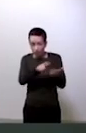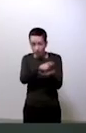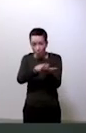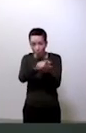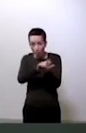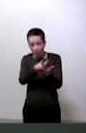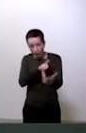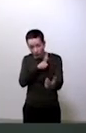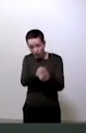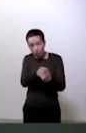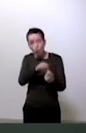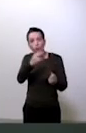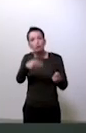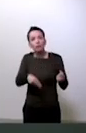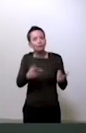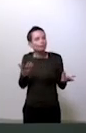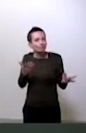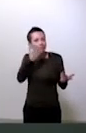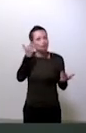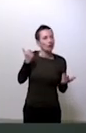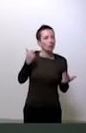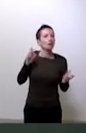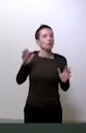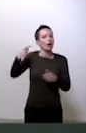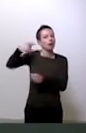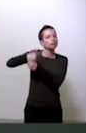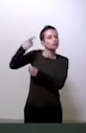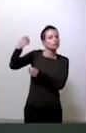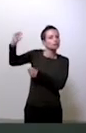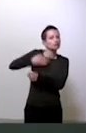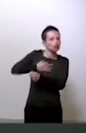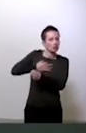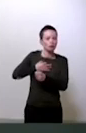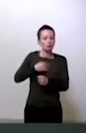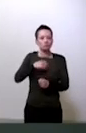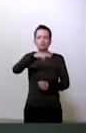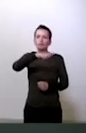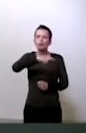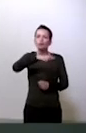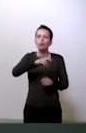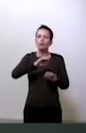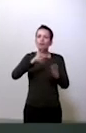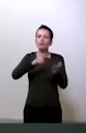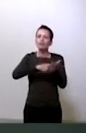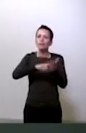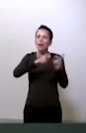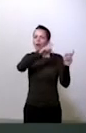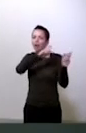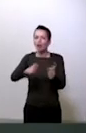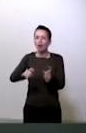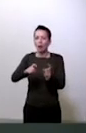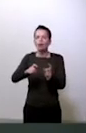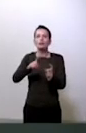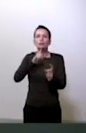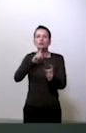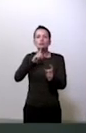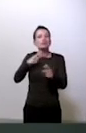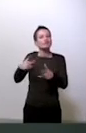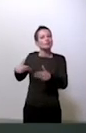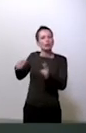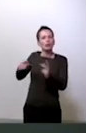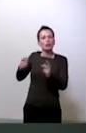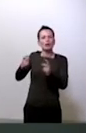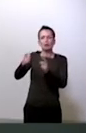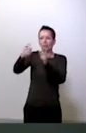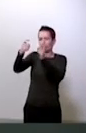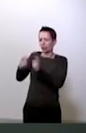logement. L'ordonnateur estime cependant que la proportion de logements défiscalisés a nettement reculé sur la période examinée, passant selon lui